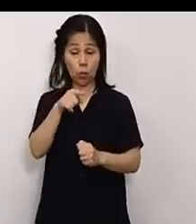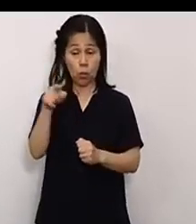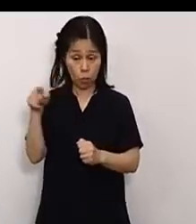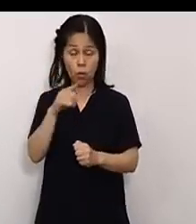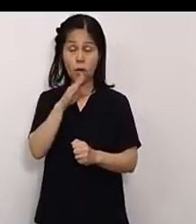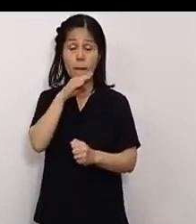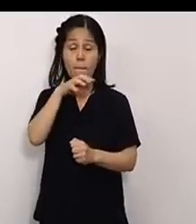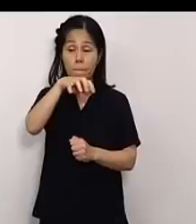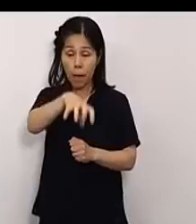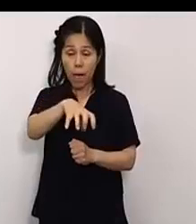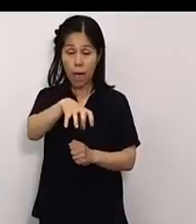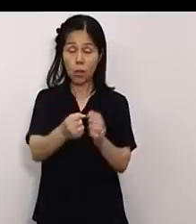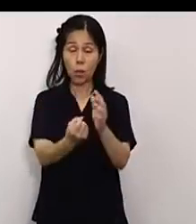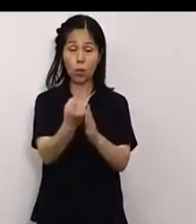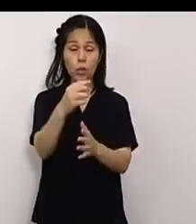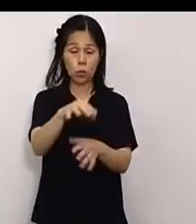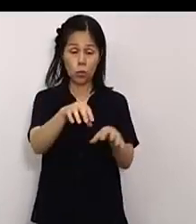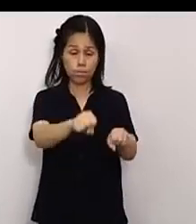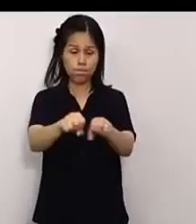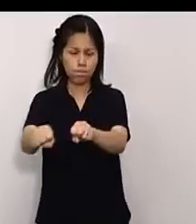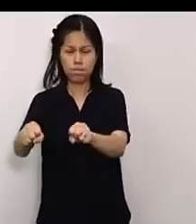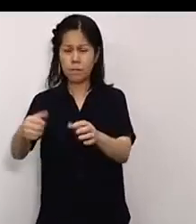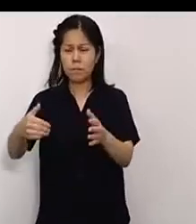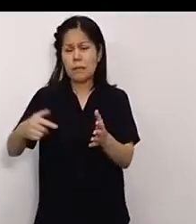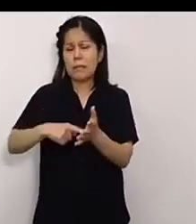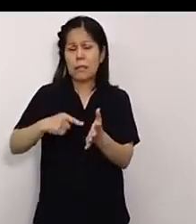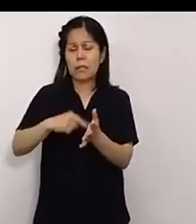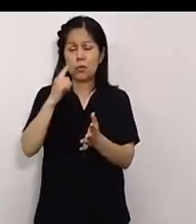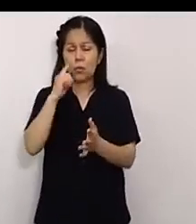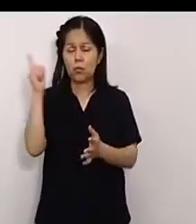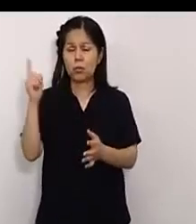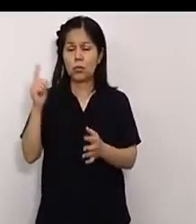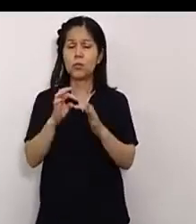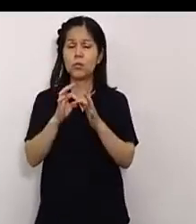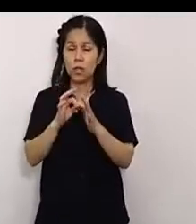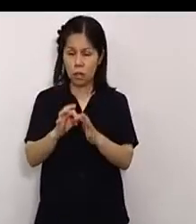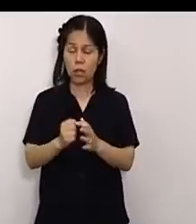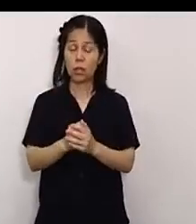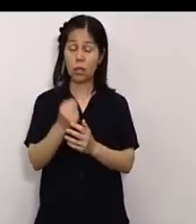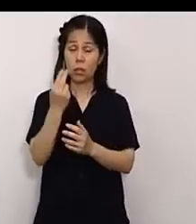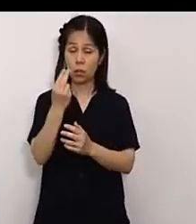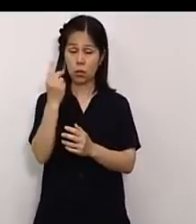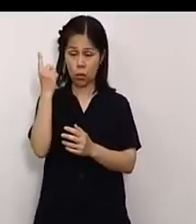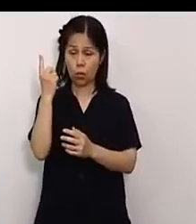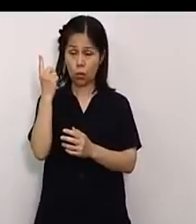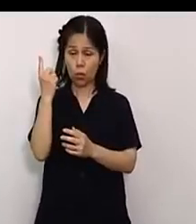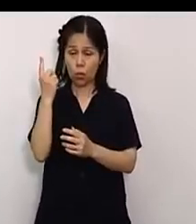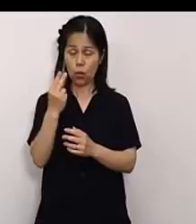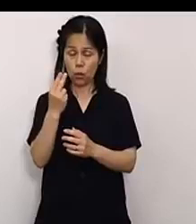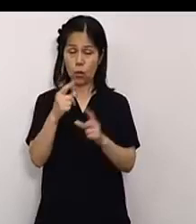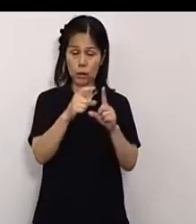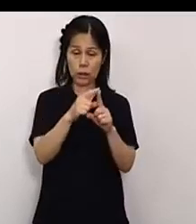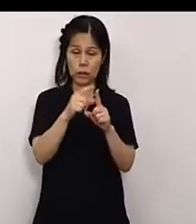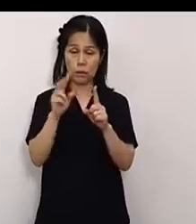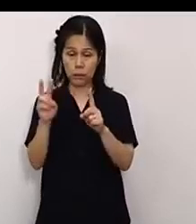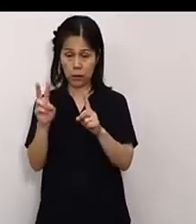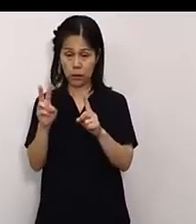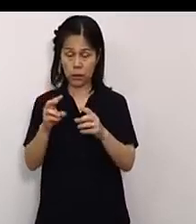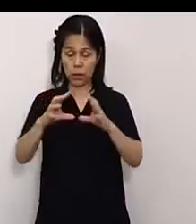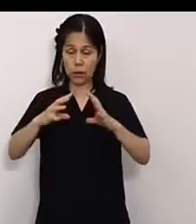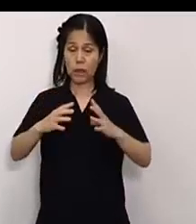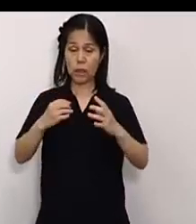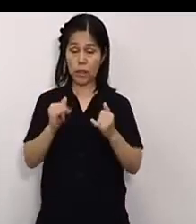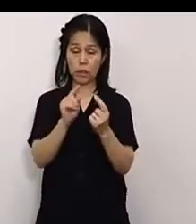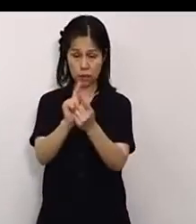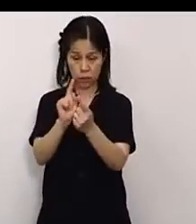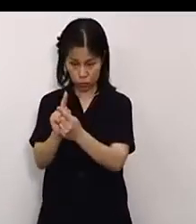こっていることを掌握してるわけじゃないですからね。だからそういう都が DV の被害者